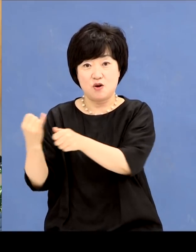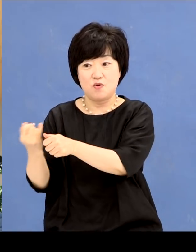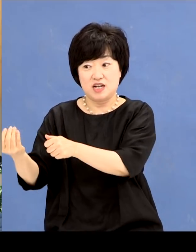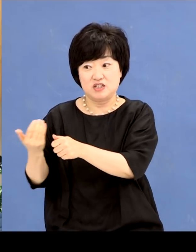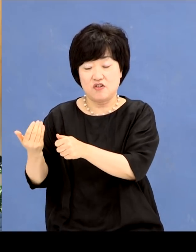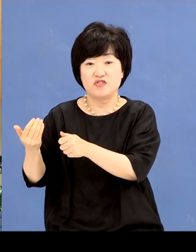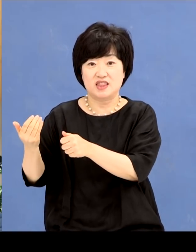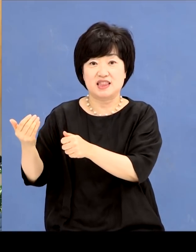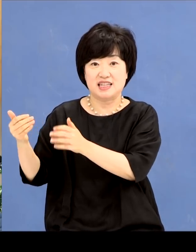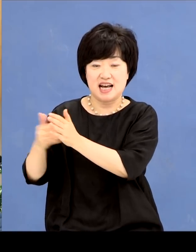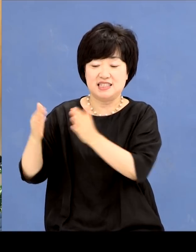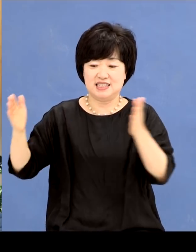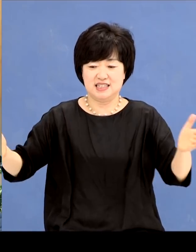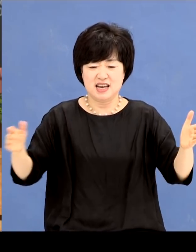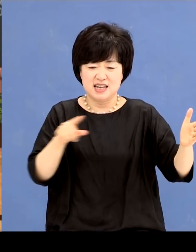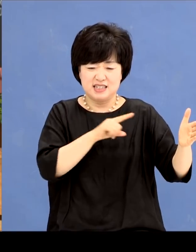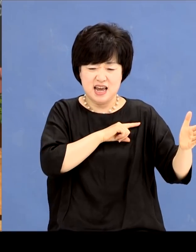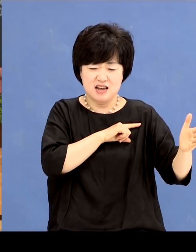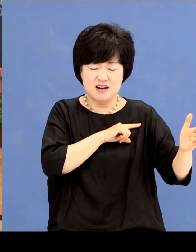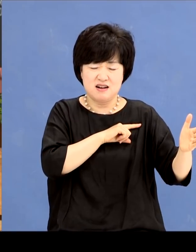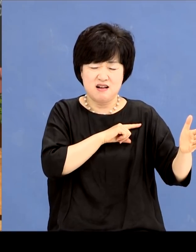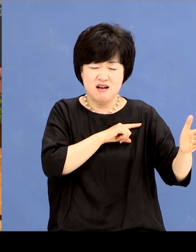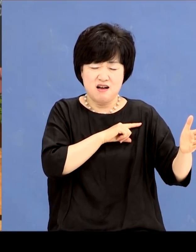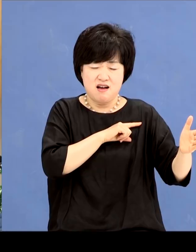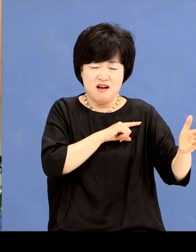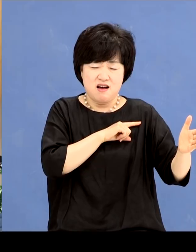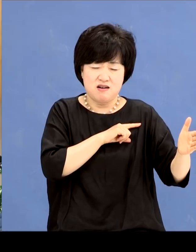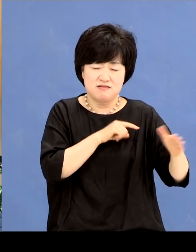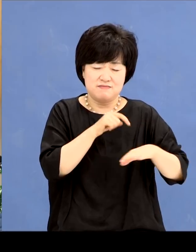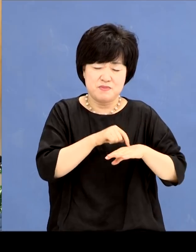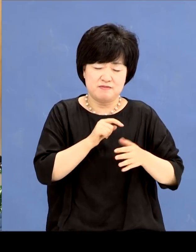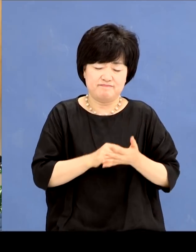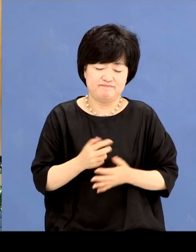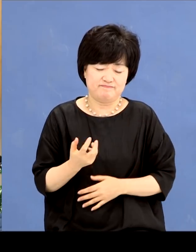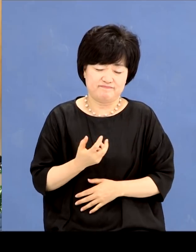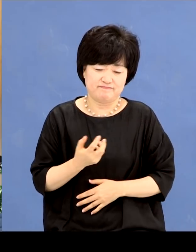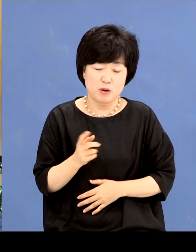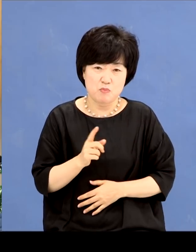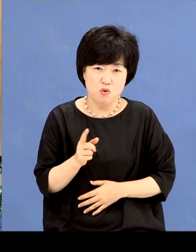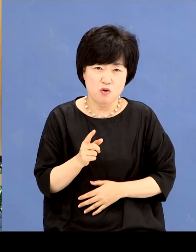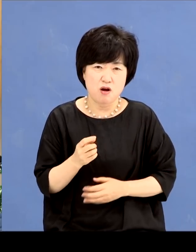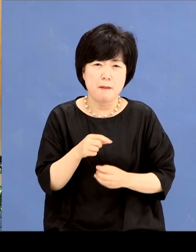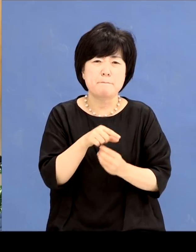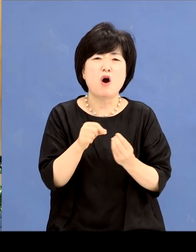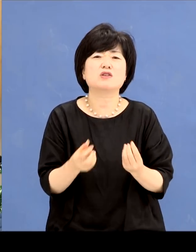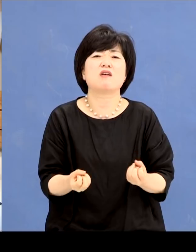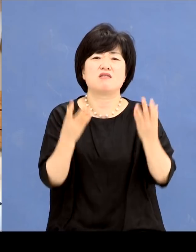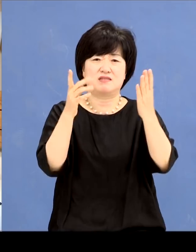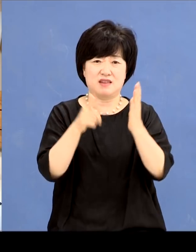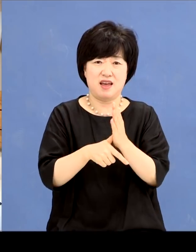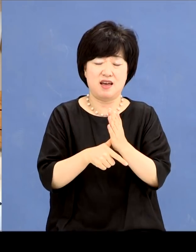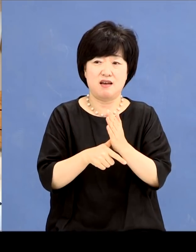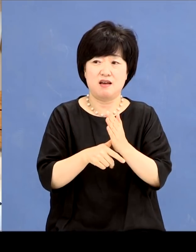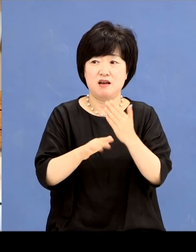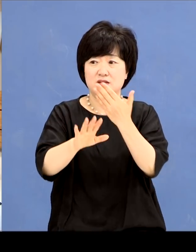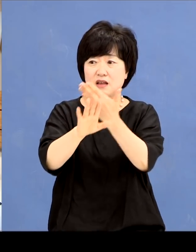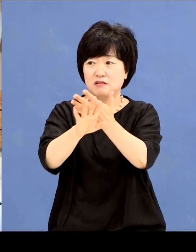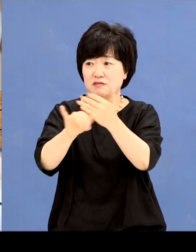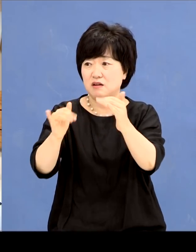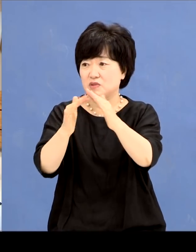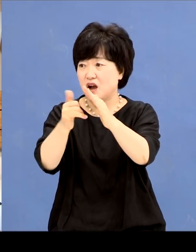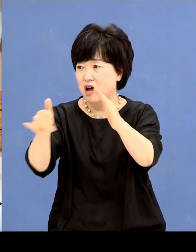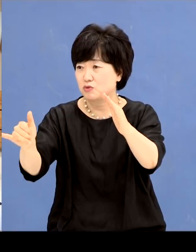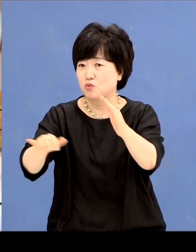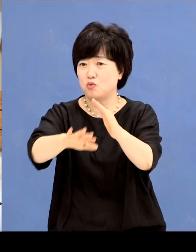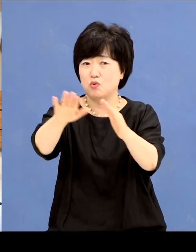외로웠던 시간이 사실 명절이었어요. 왜냐하면 텔레비전 안에서는 행복한 가정들을 그럼요. 명절마다 이렇게 막 띄워주잖아요. 네, 떡 만들고. 그렇죠.